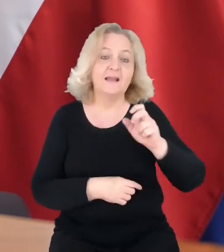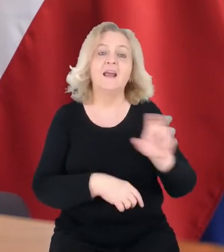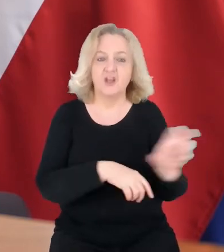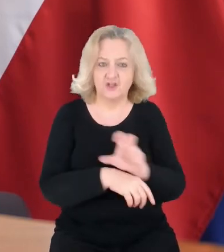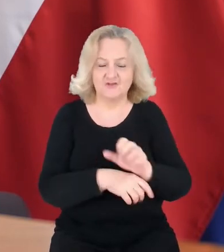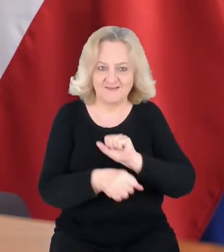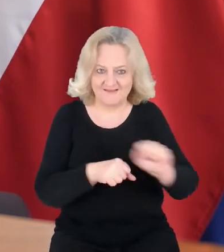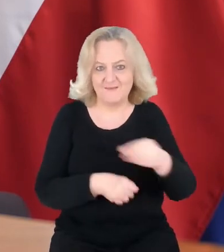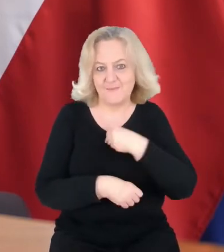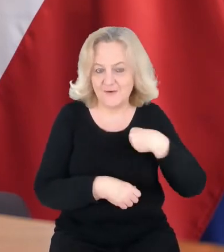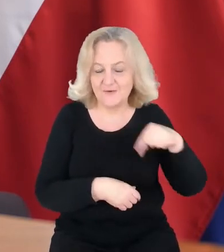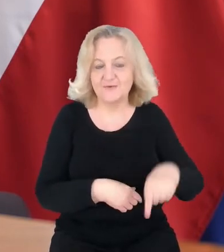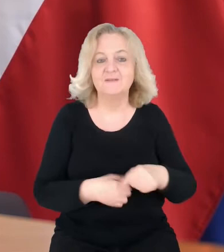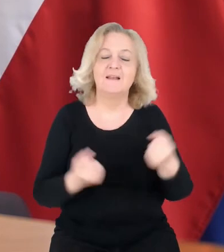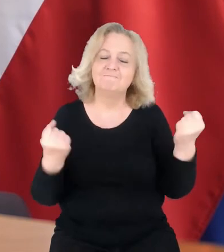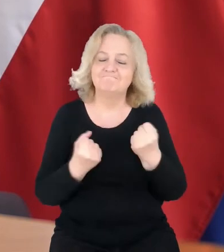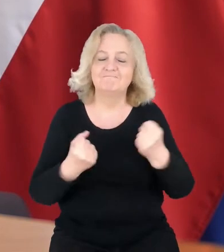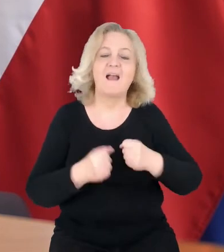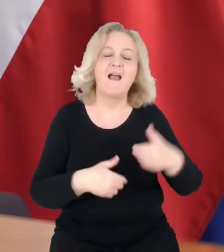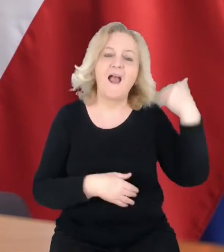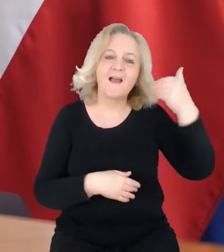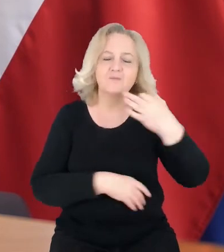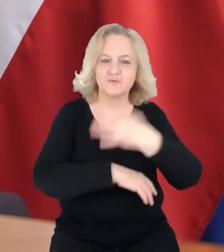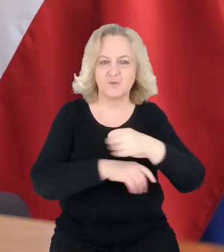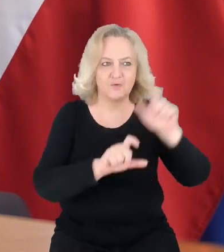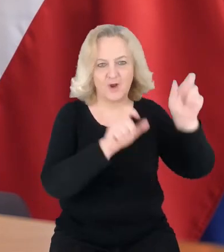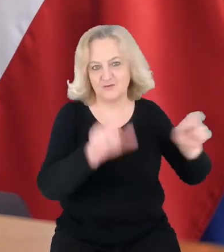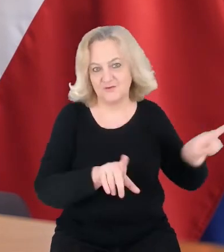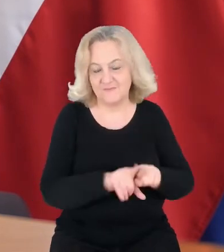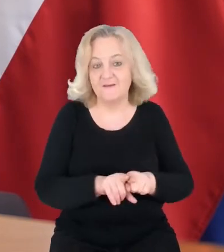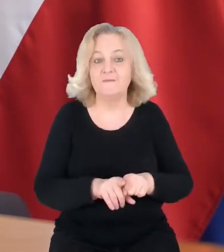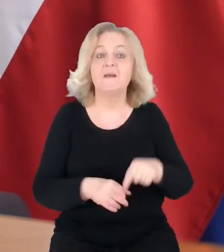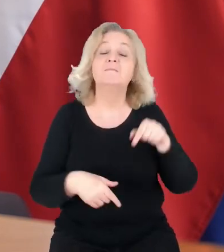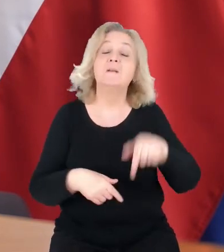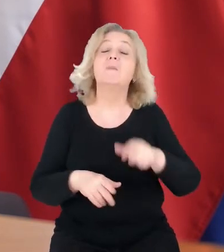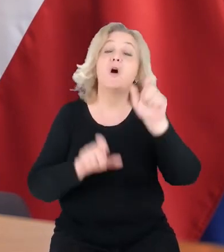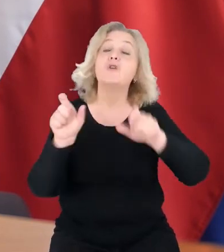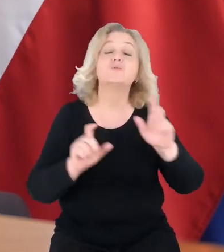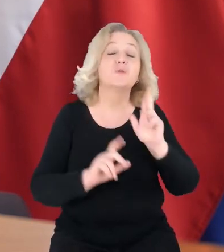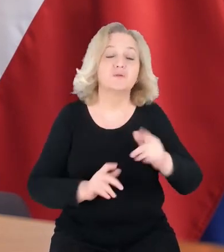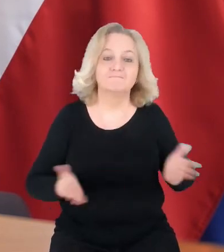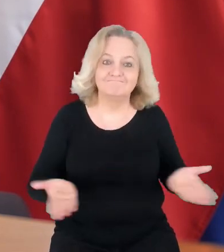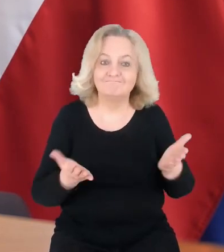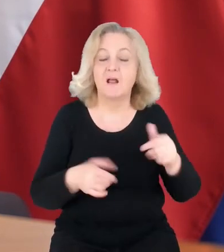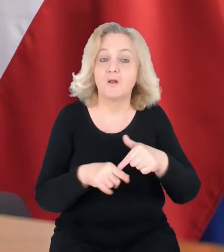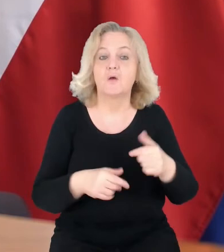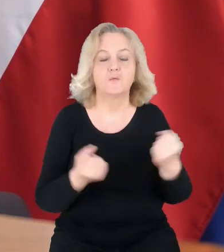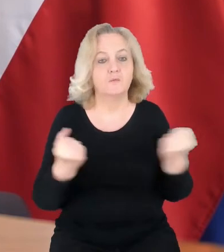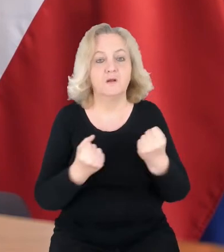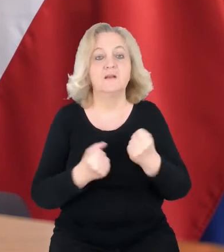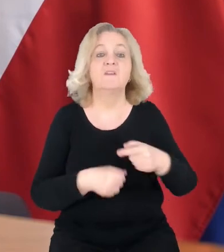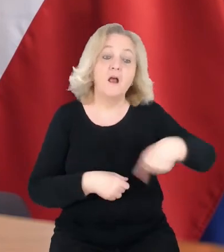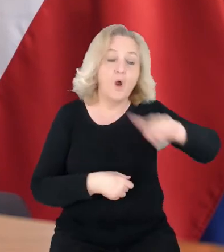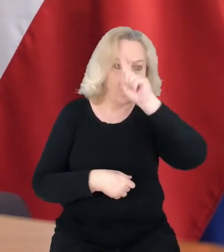i dynamicznemu środowisku akademickiemu. Rolę stymulującą odgrywa także rosnący popyt ze strony